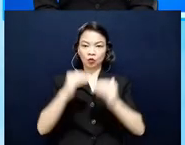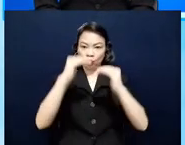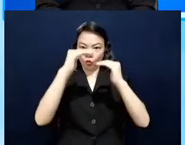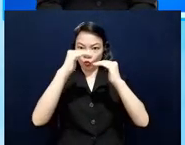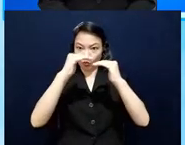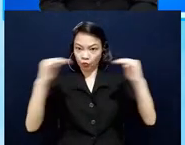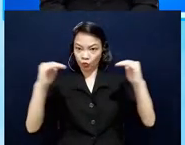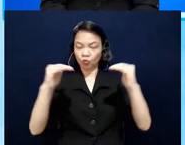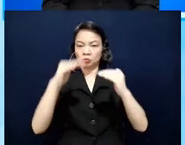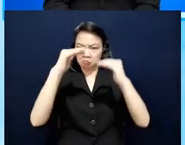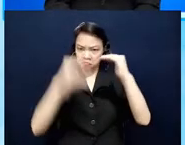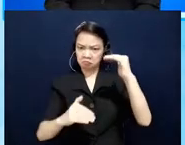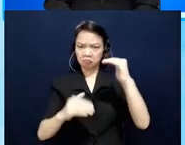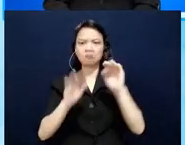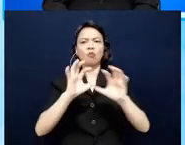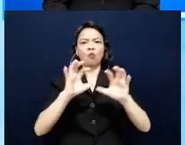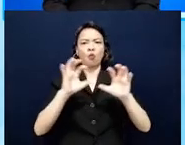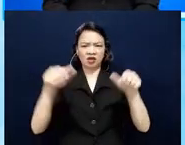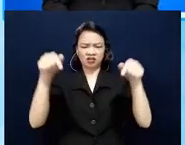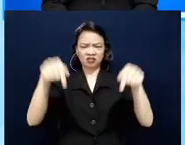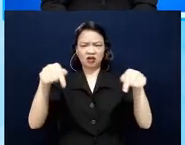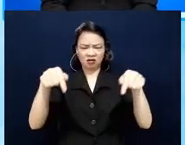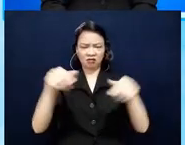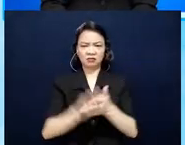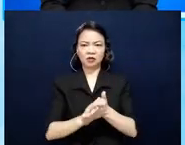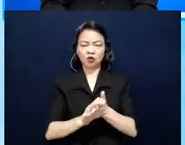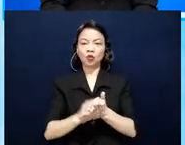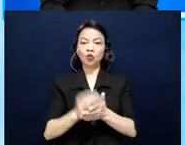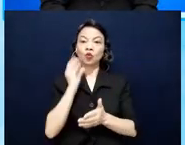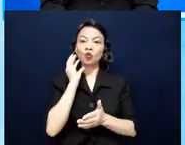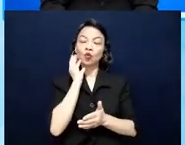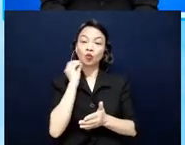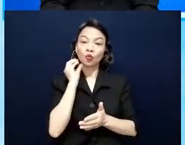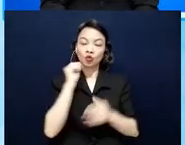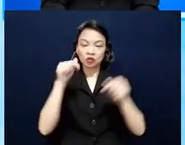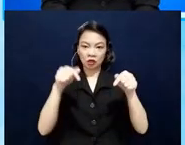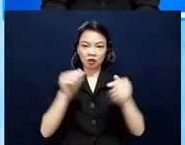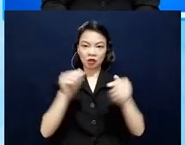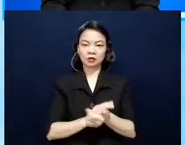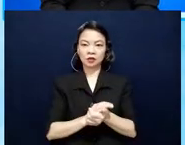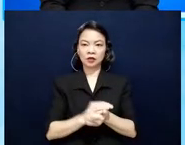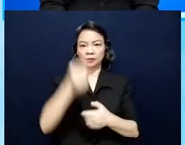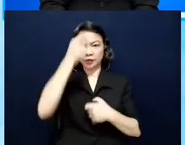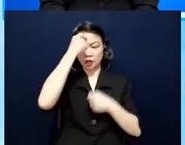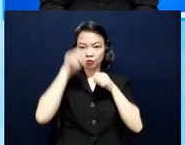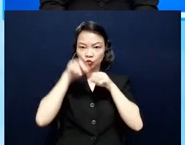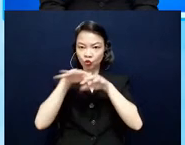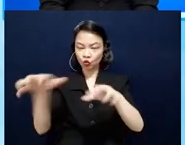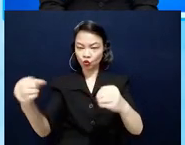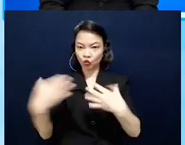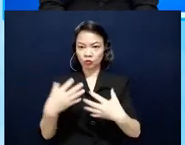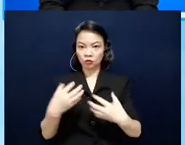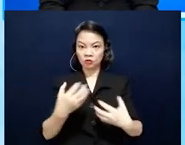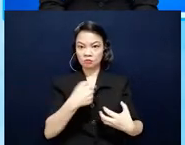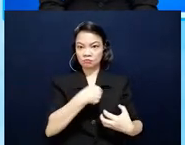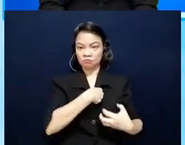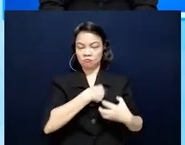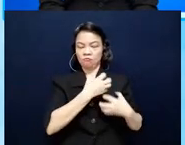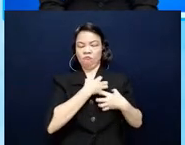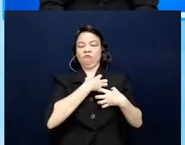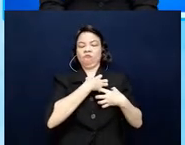Dan kalau dilihat dari kategori usia, dulu kita anggap penyakit tidak menular seperti serangan jantung,